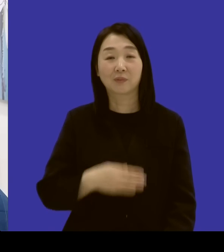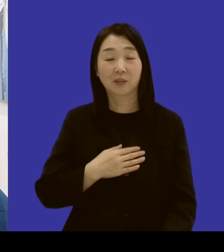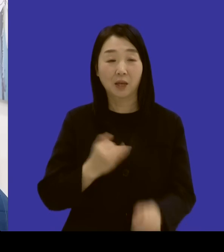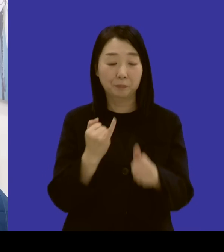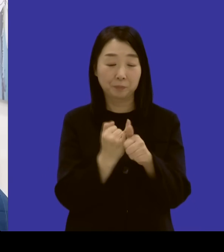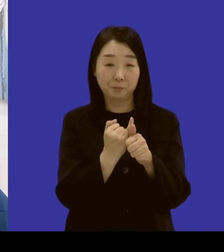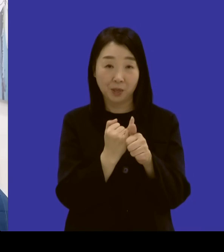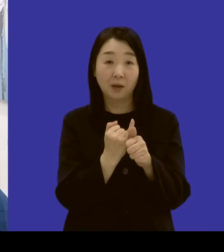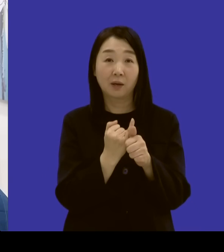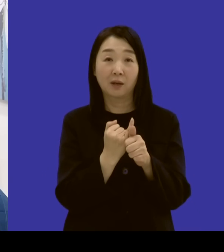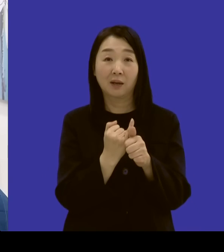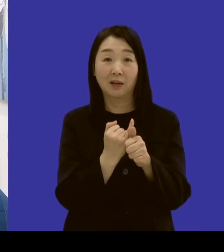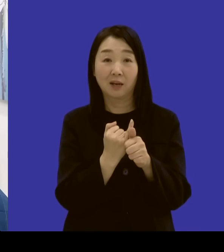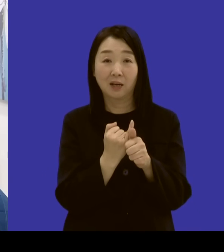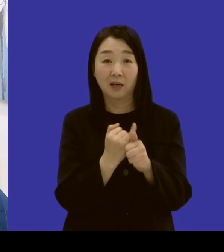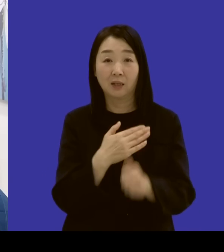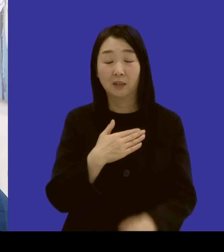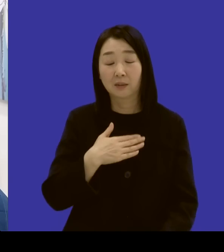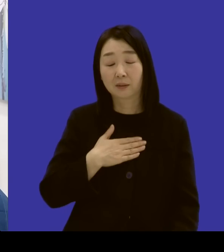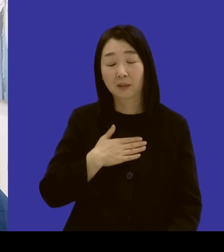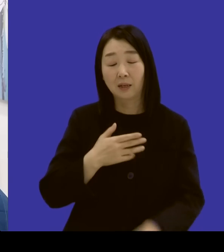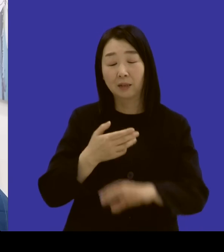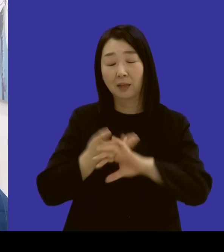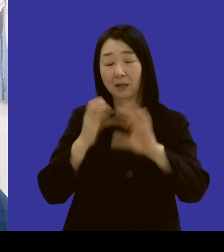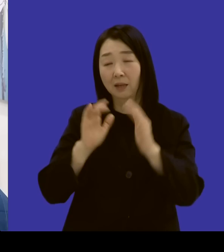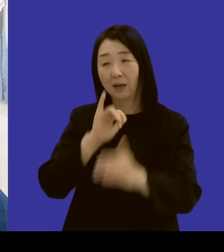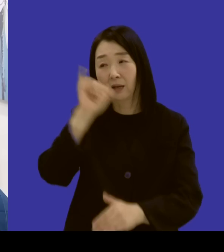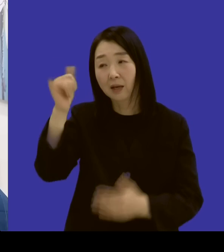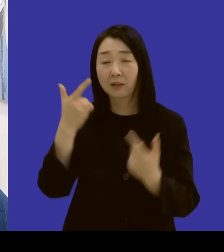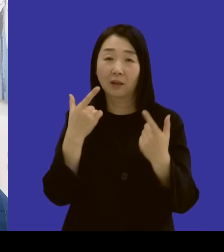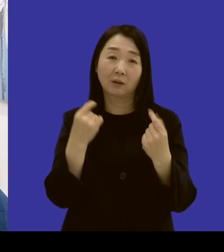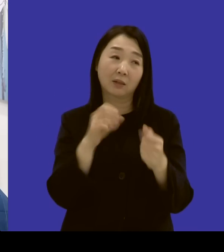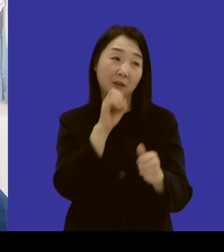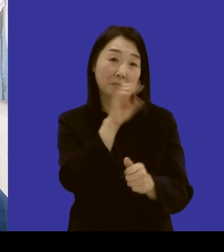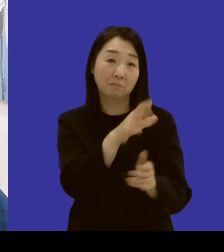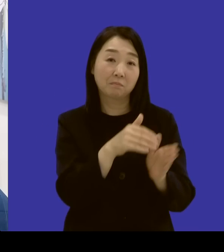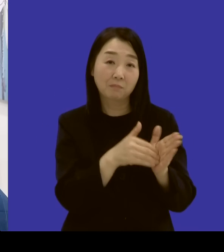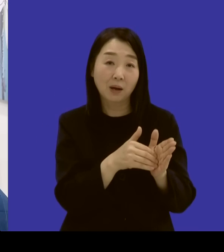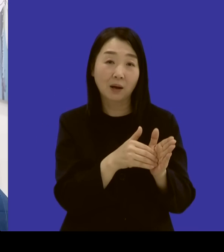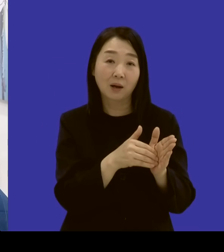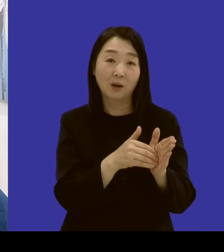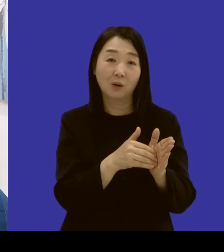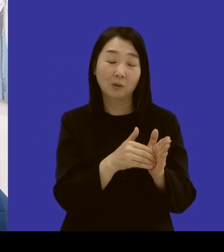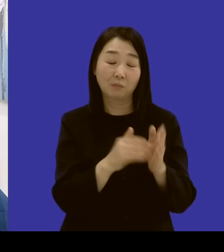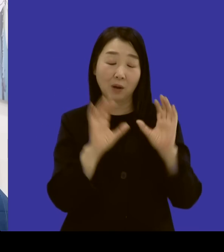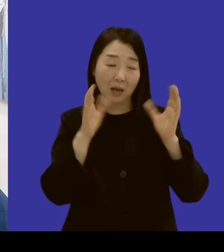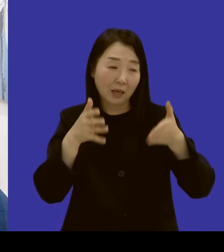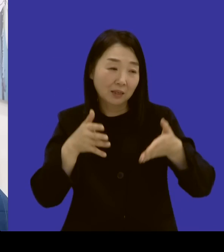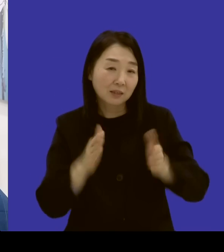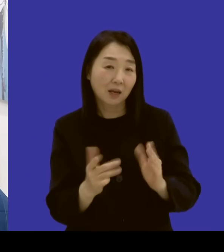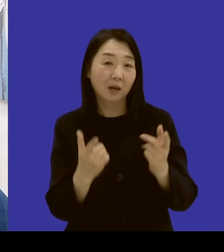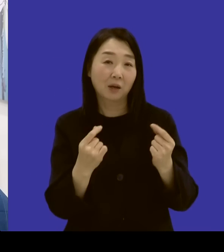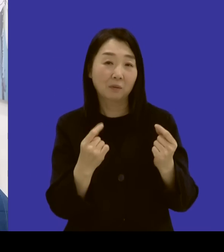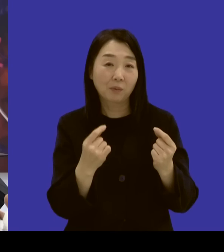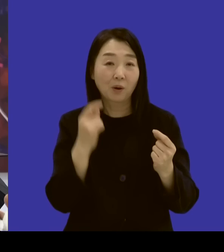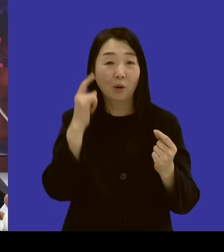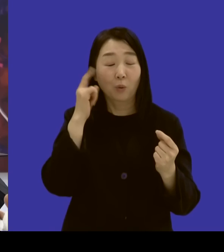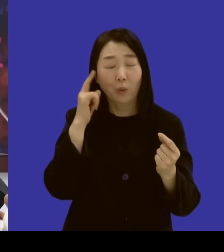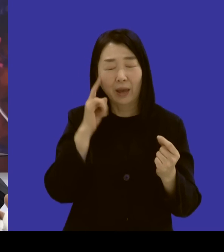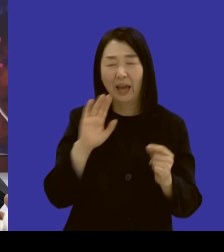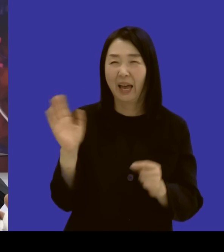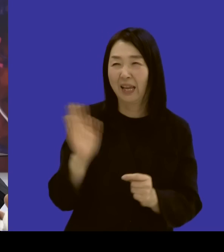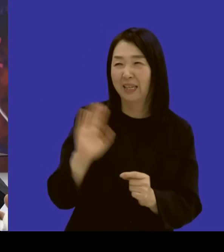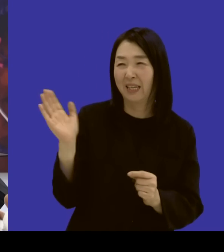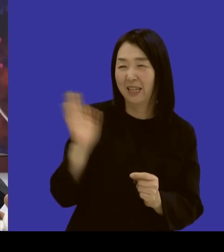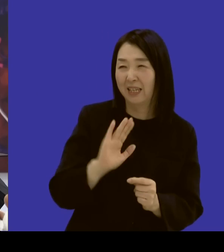했을 때 나는 아무래도 외국을 나가야 될 것 같다. 그렇게 얘기를 했지만 또 이제 아기가 나오고 이렇게 되면 세틀이 되겠지 하고